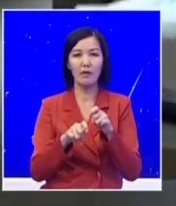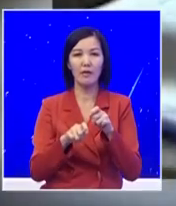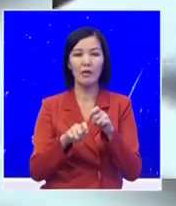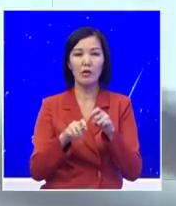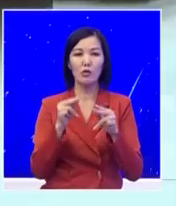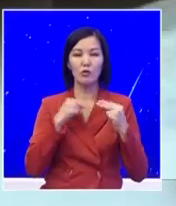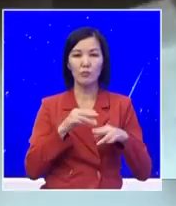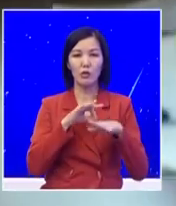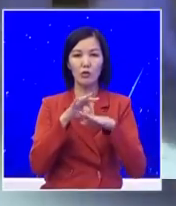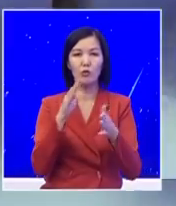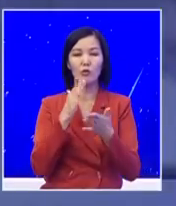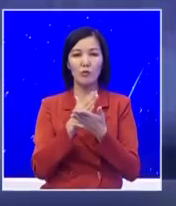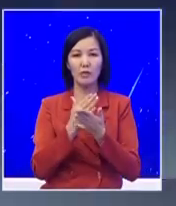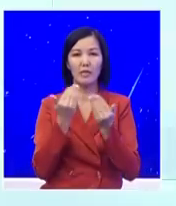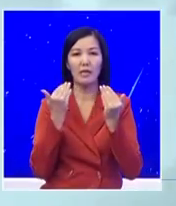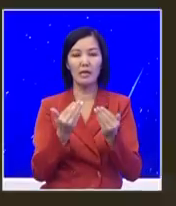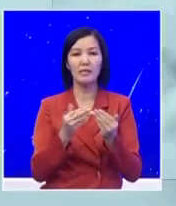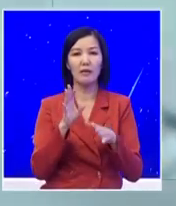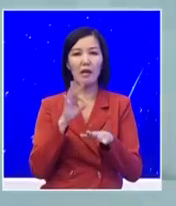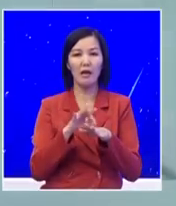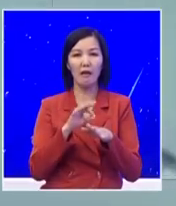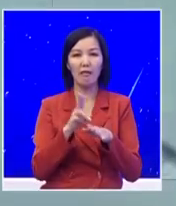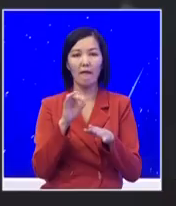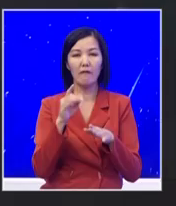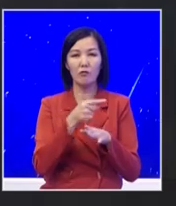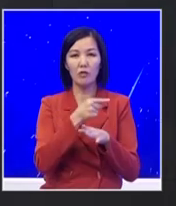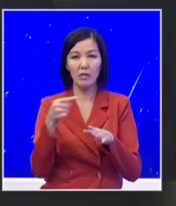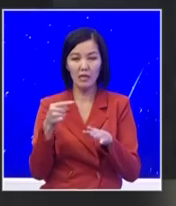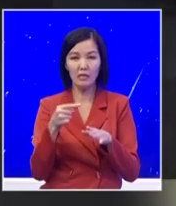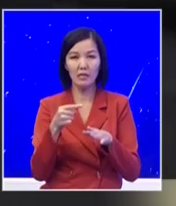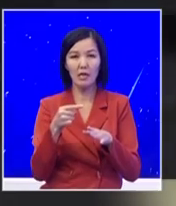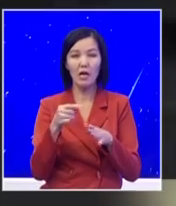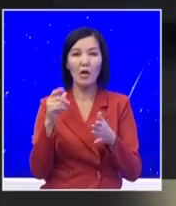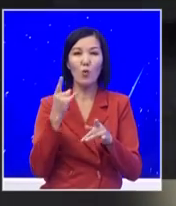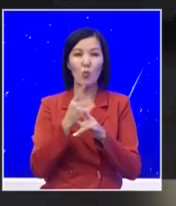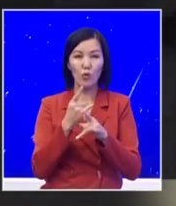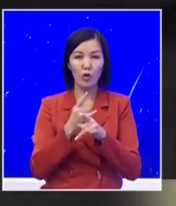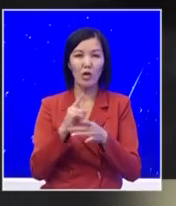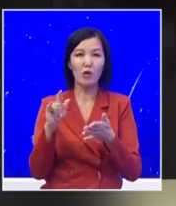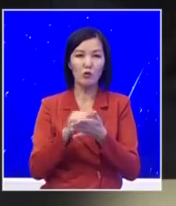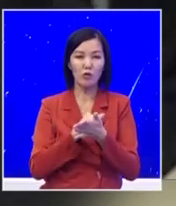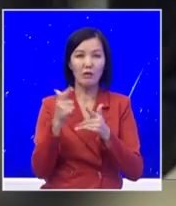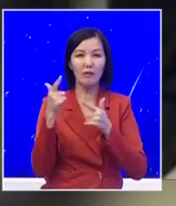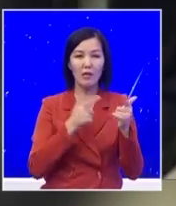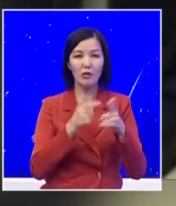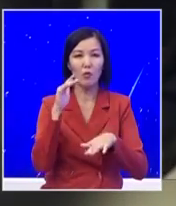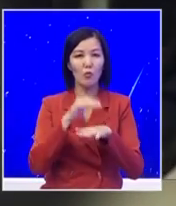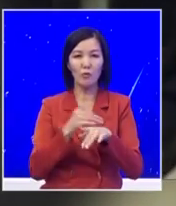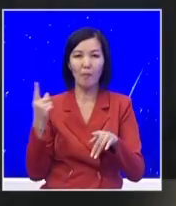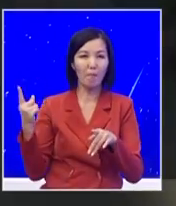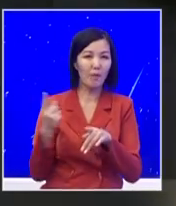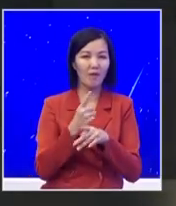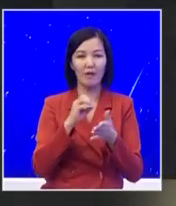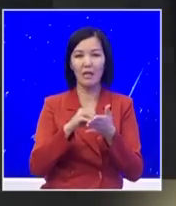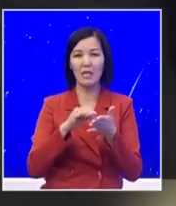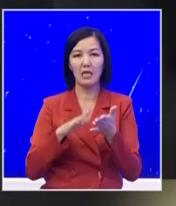жұмыстары жүргізіліп жатыр. Мамандардың ақпарынша коронавирустың теріс нәтижесін көрсететін жалған құжат дайындау дерегі өңірімізде алғаш